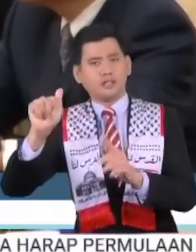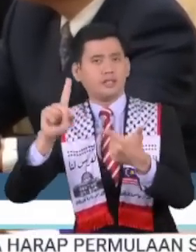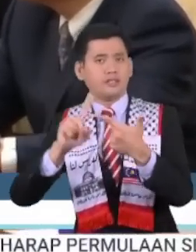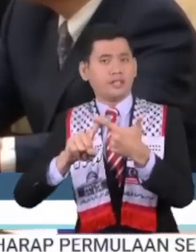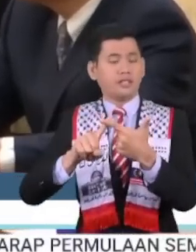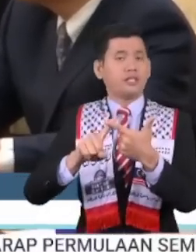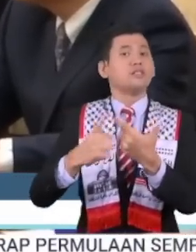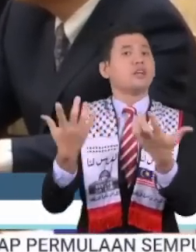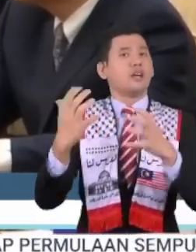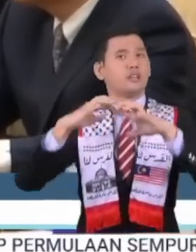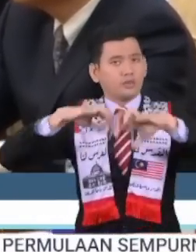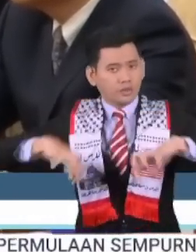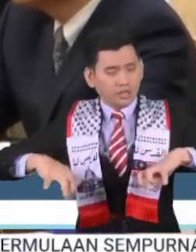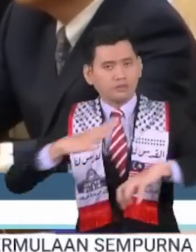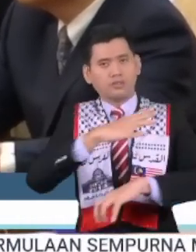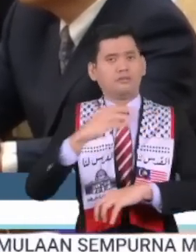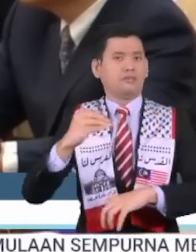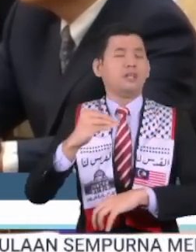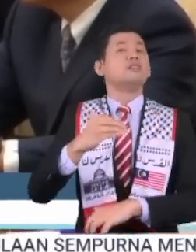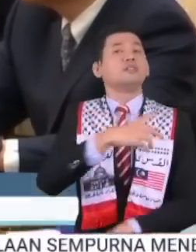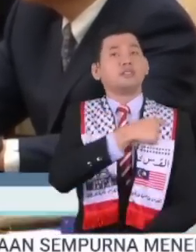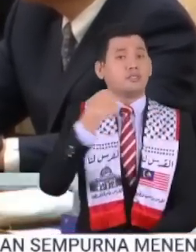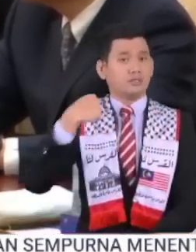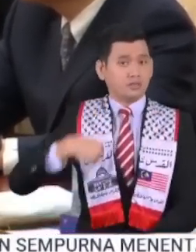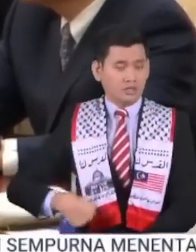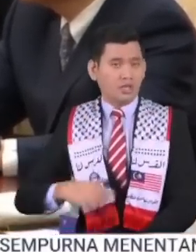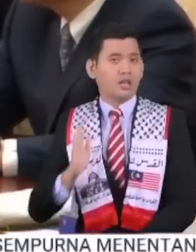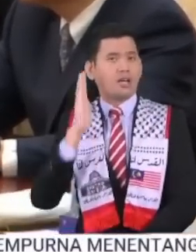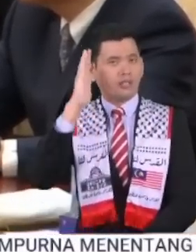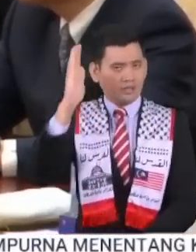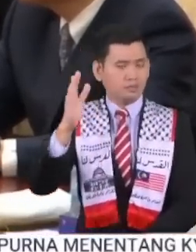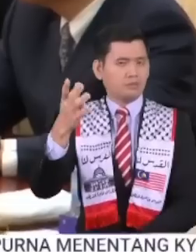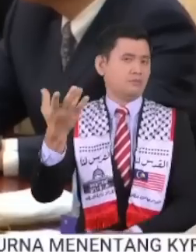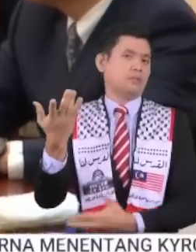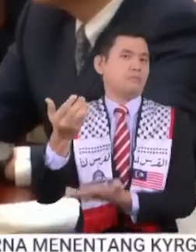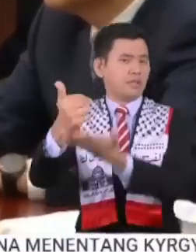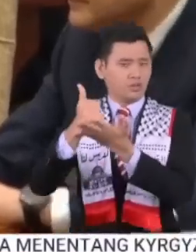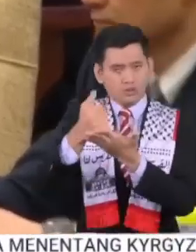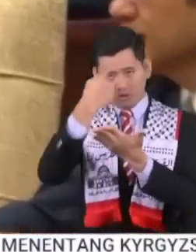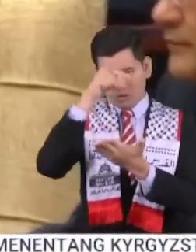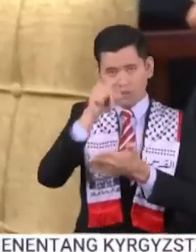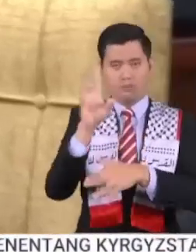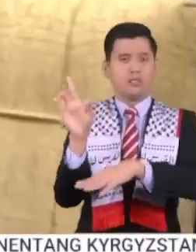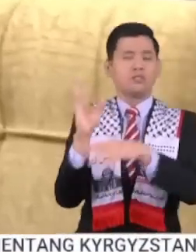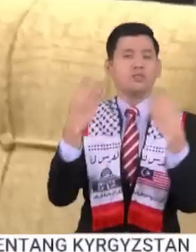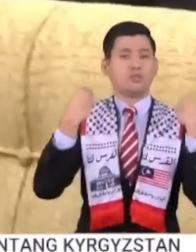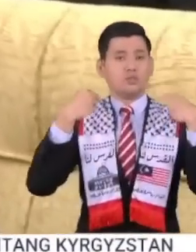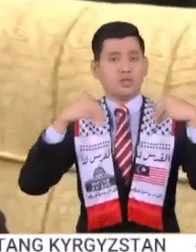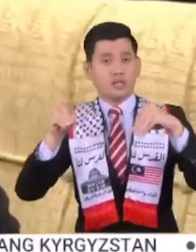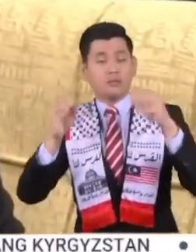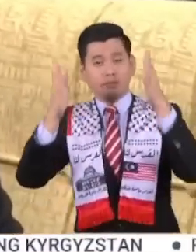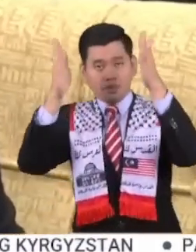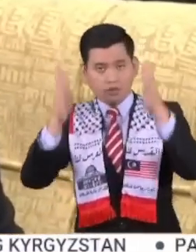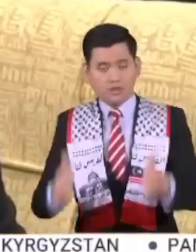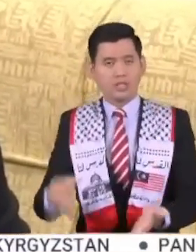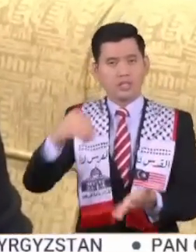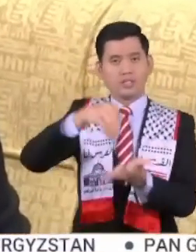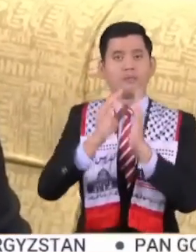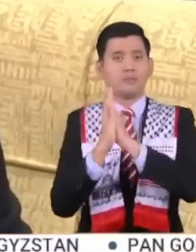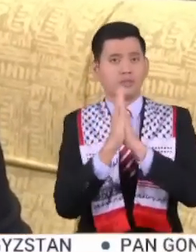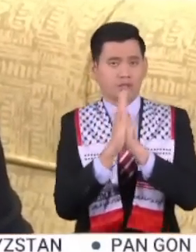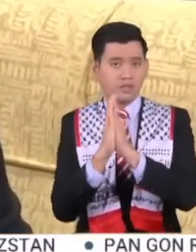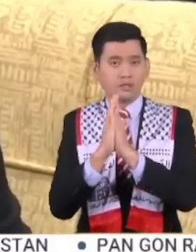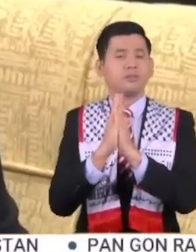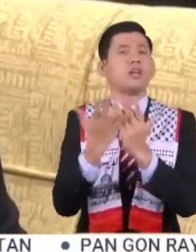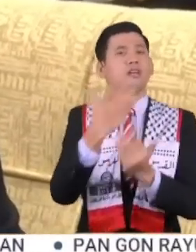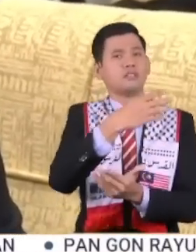bersedia untuk membantu rakyat Malaysia yang menjadi mangsa pemerdagangan manusia di Myanmar. Lawatan Datuk Sri Fadilah ke China selama 7 hari bermula